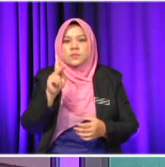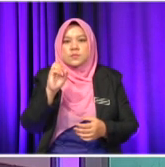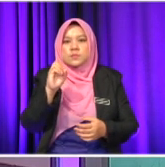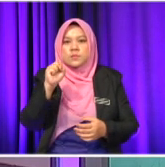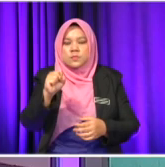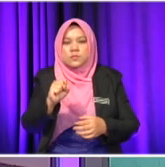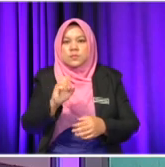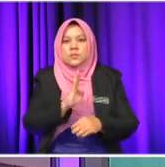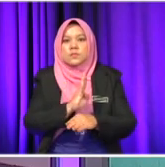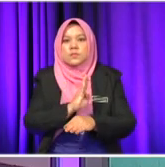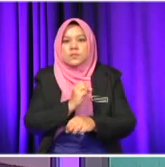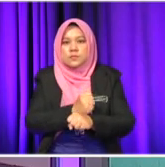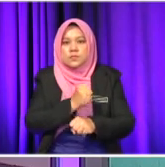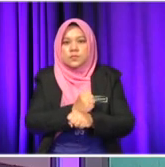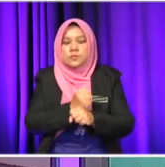1350